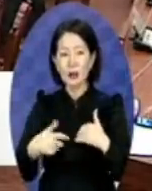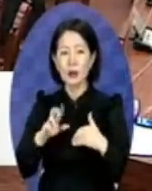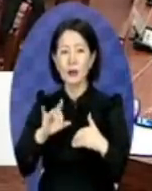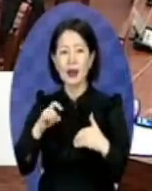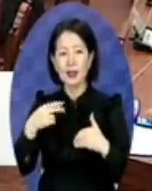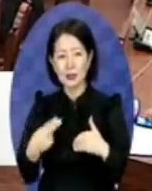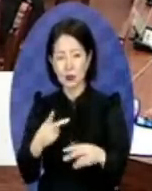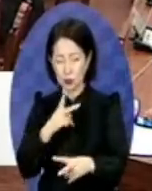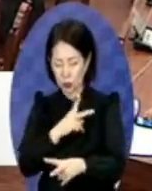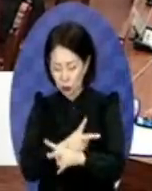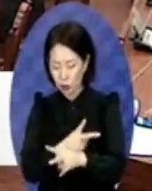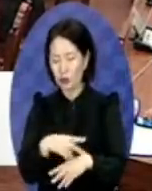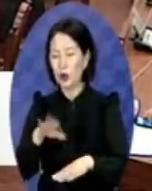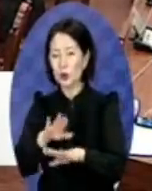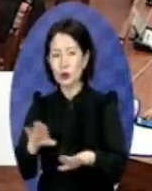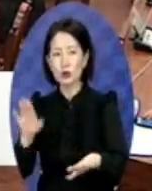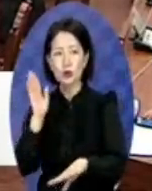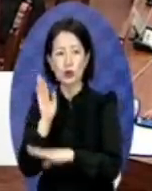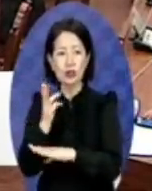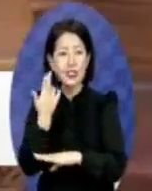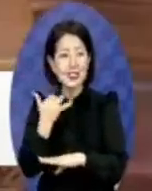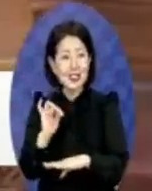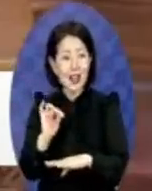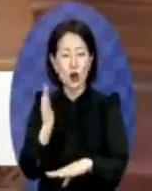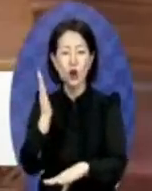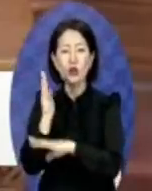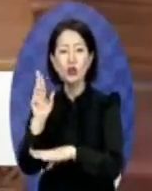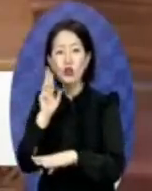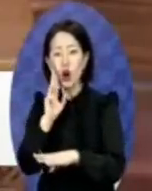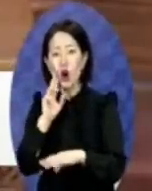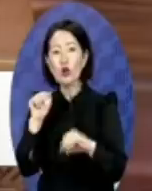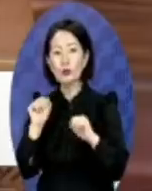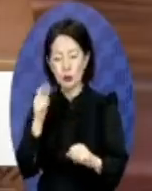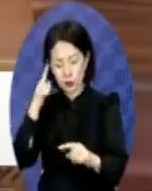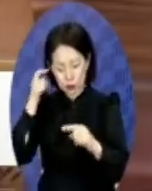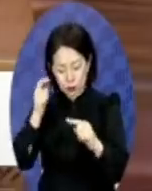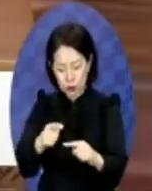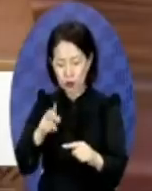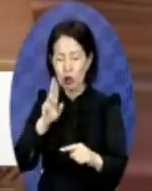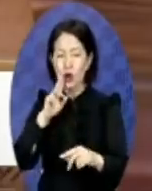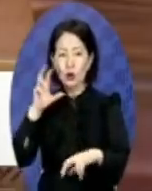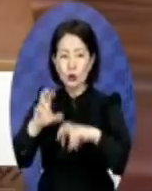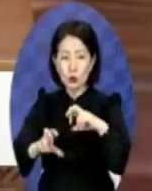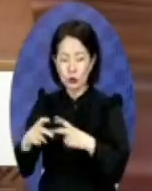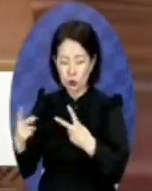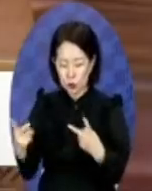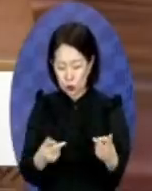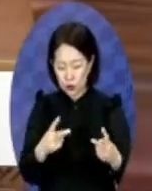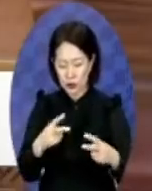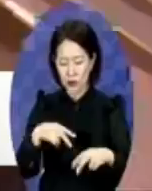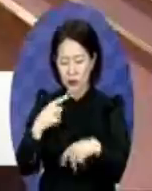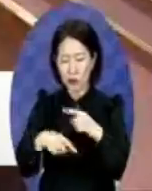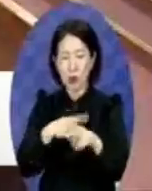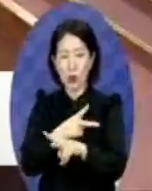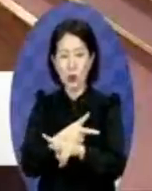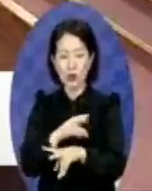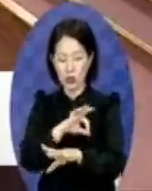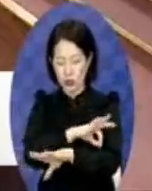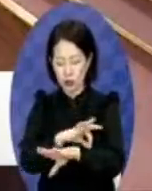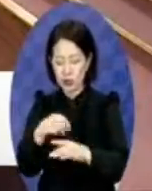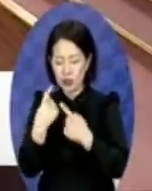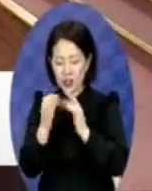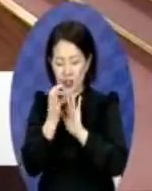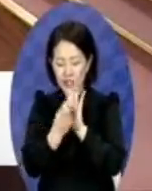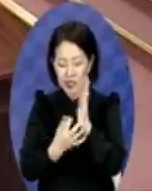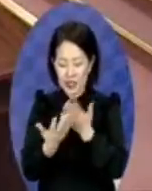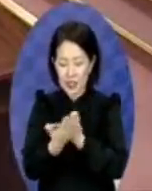өдний хоолны цаг, өдний хоол болох зорилготой ерөнхий боловсролын сургуулийн одоо хоол үйлдвэрлэл үйлчлэгээний тухай хуулийн төслийг хэлцэх юм байна.